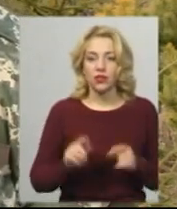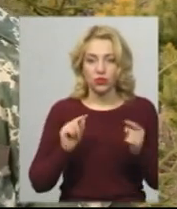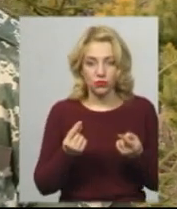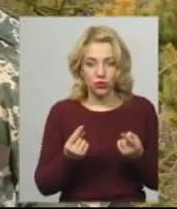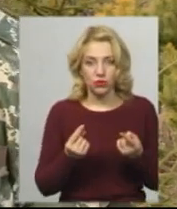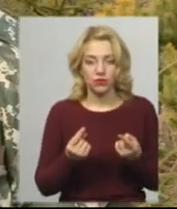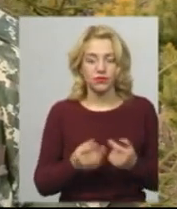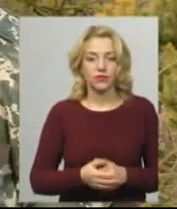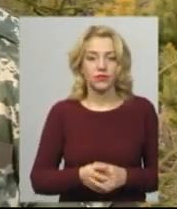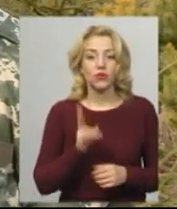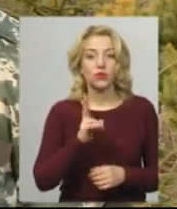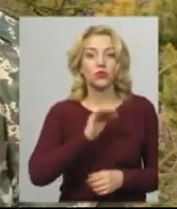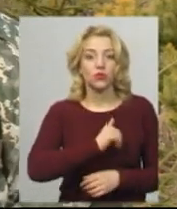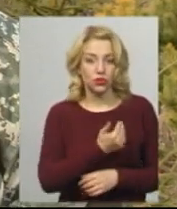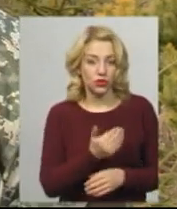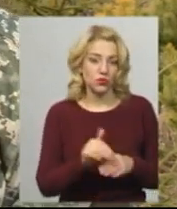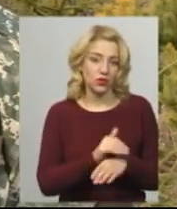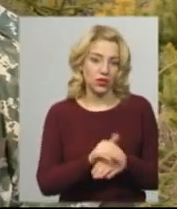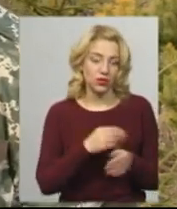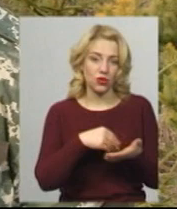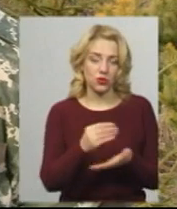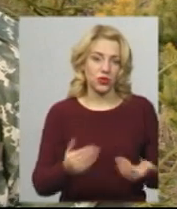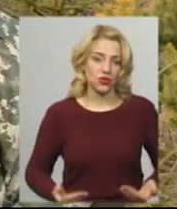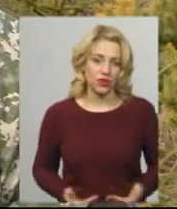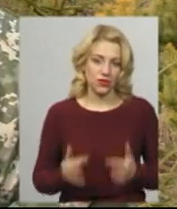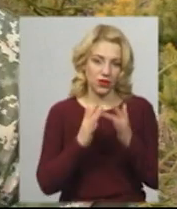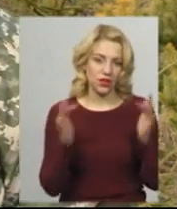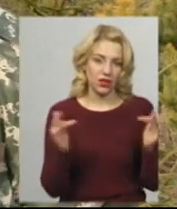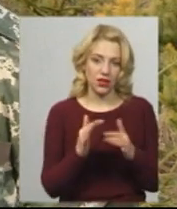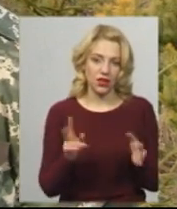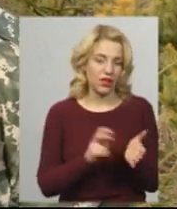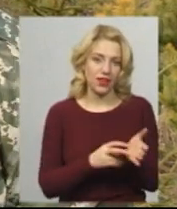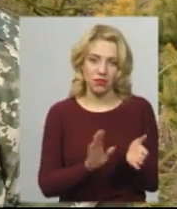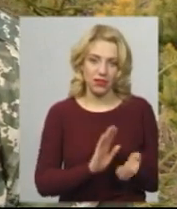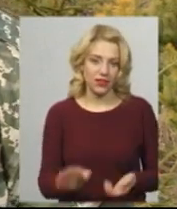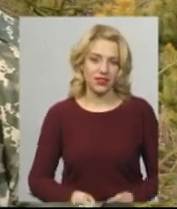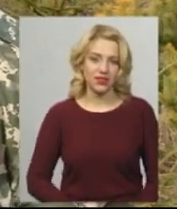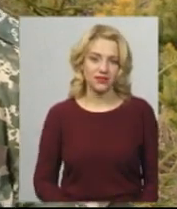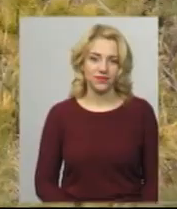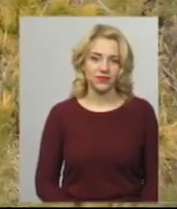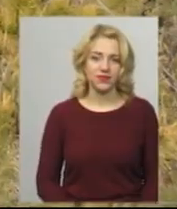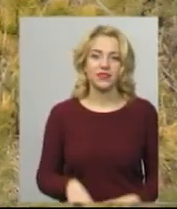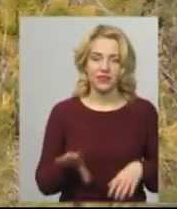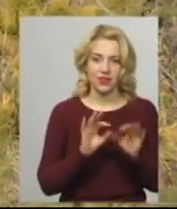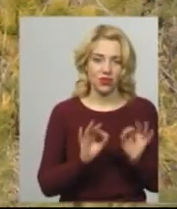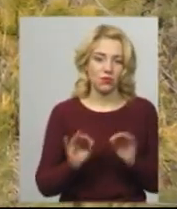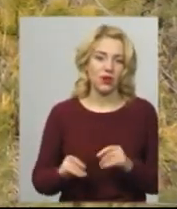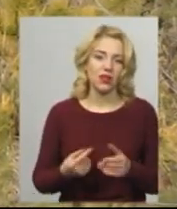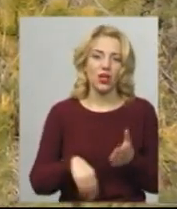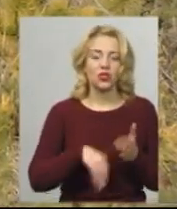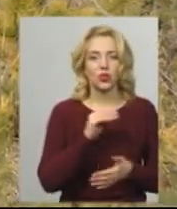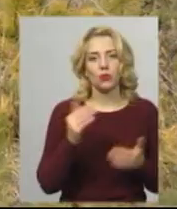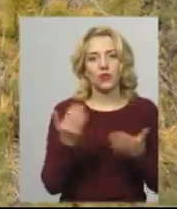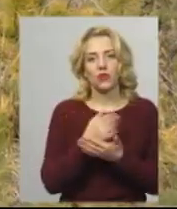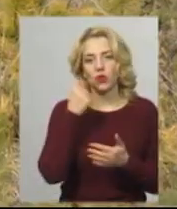Тобто, ну, хто хоче, будь ласка, купуйте живі ялинки, не бійтеся, все нормально. Закупляти новорічні